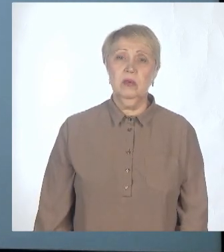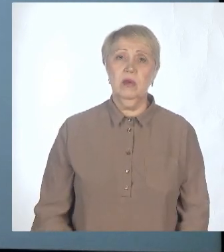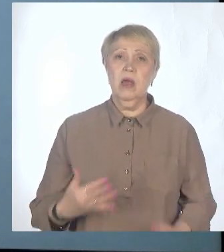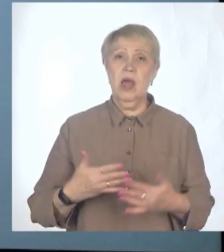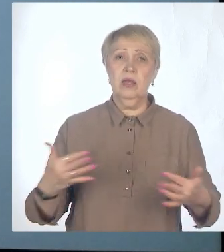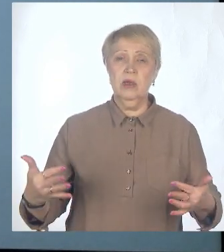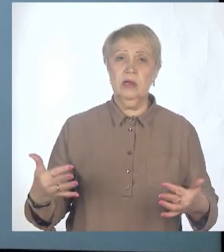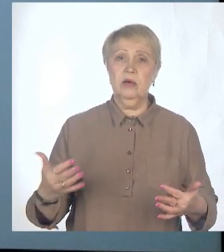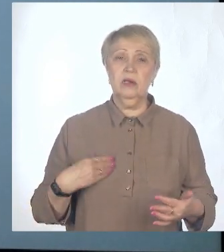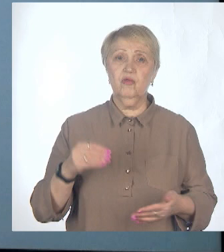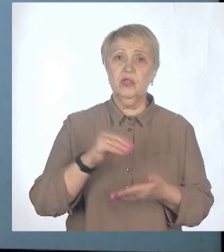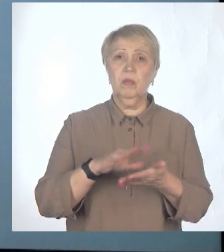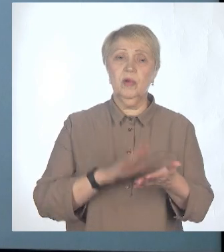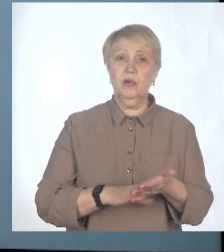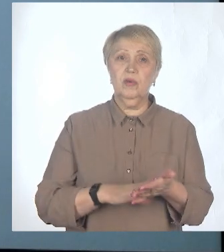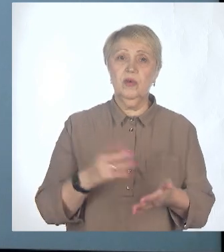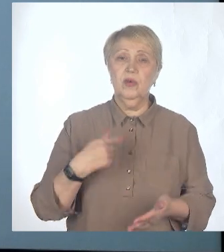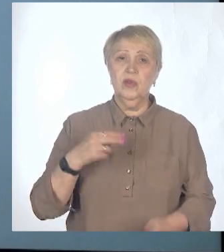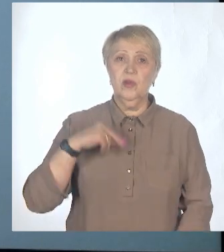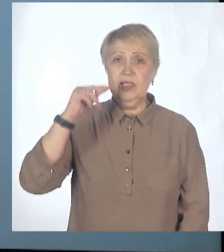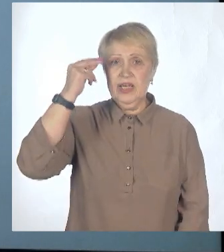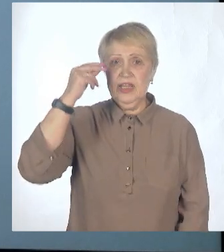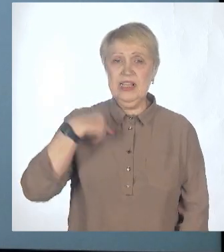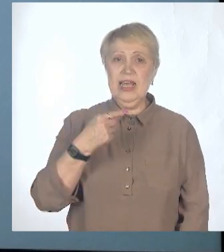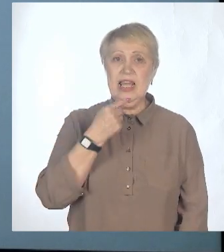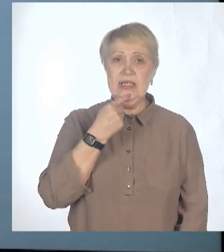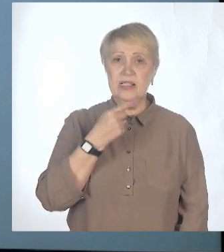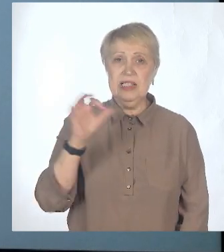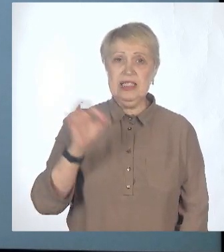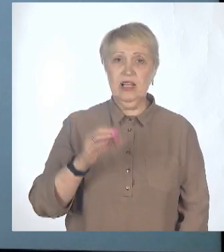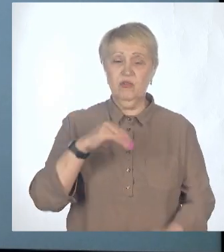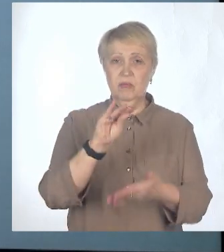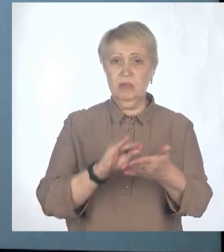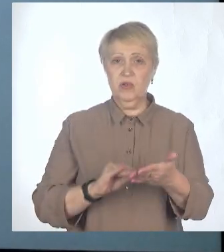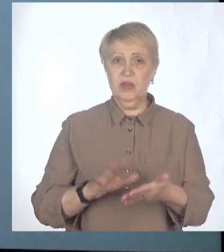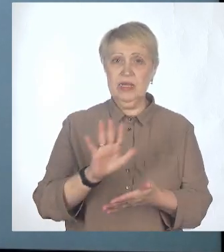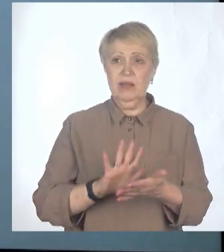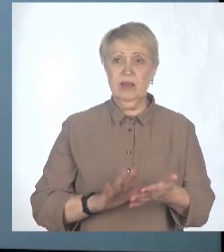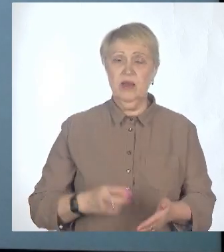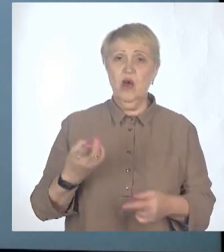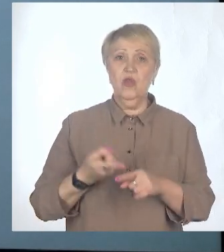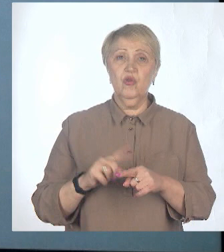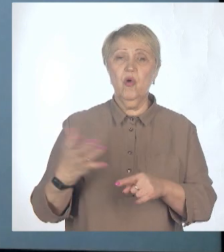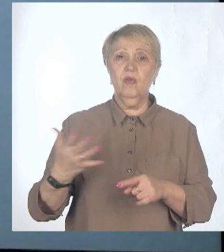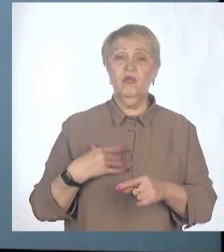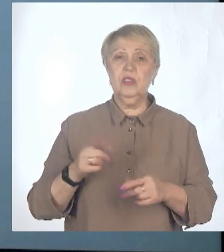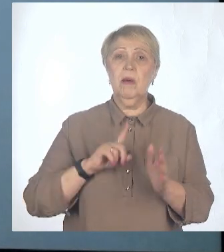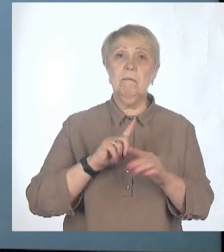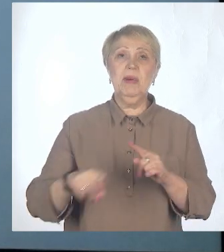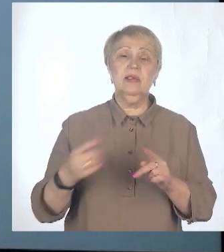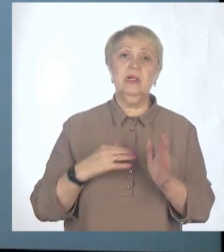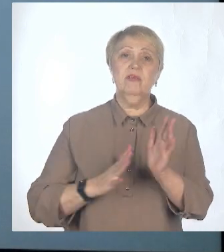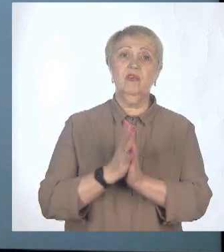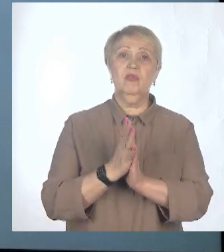сразу на китайском языке, чтобы проверять уровень знания китайского там, где он требуется. Но взрывного роста пока их количество мы